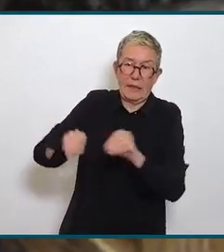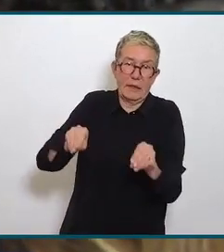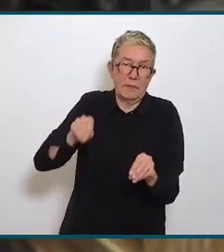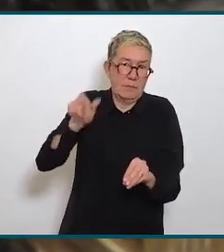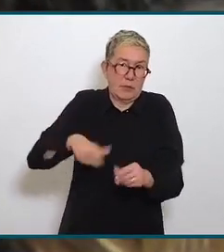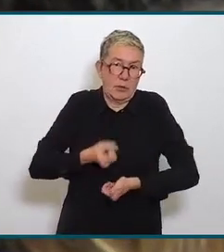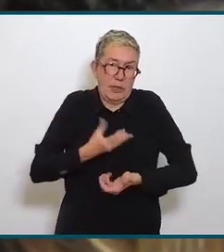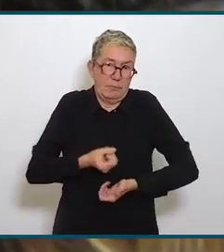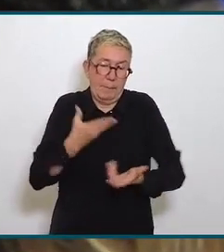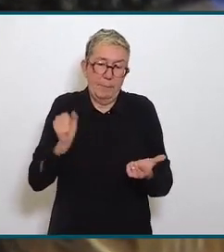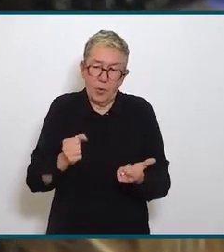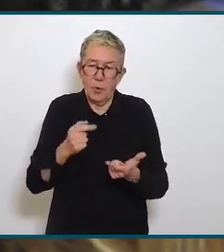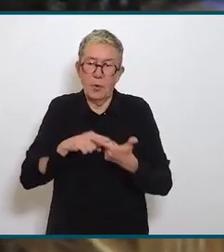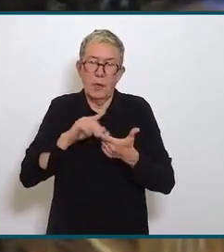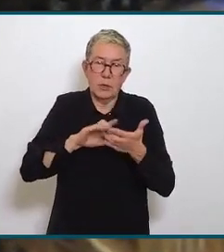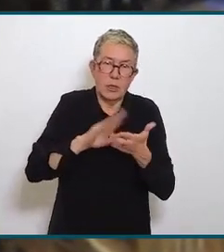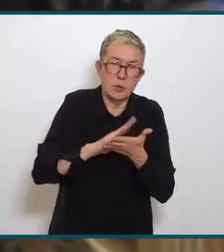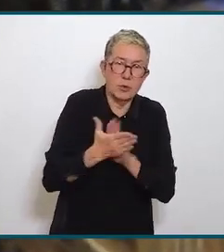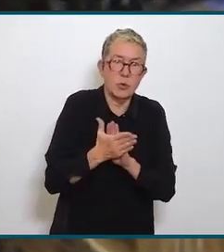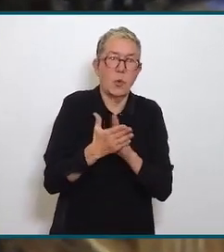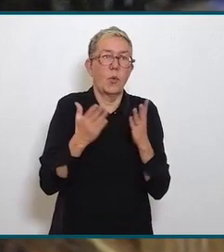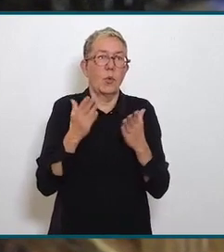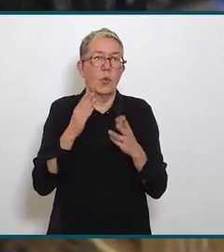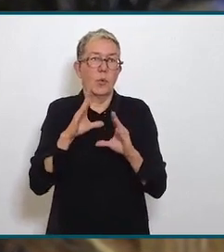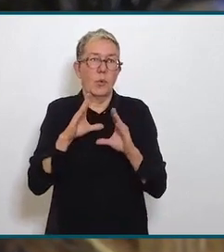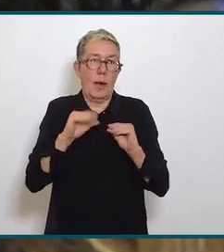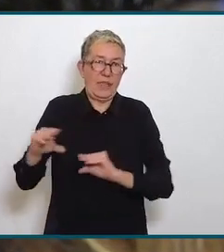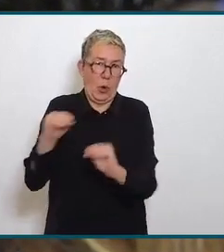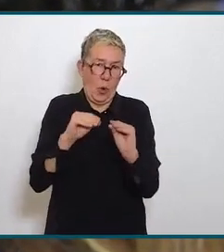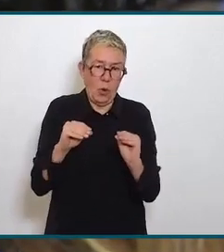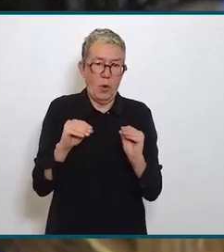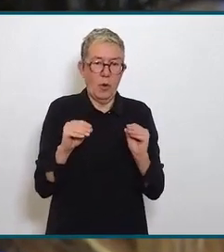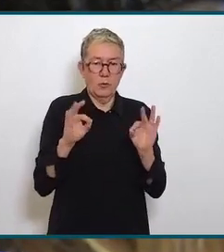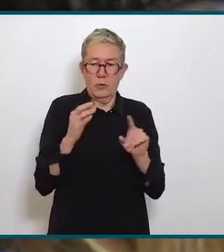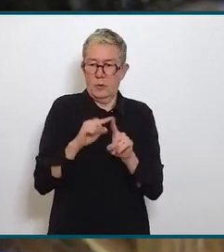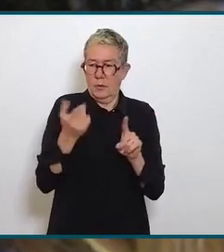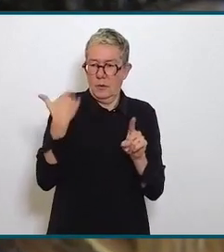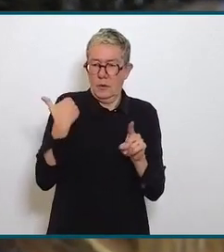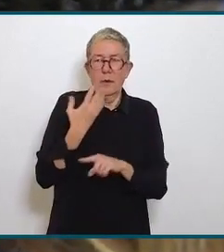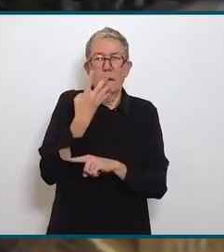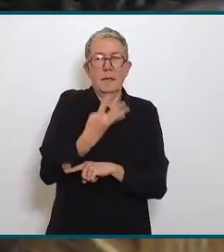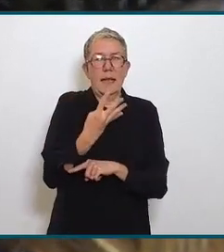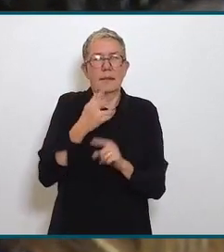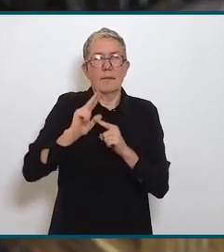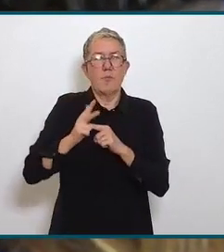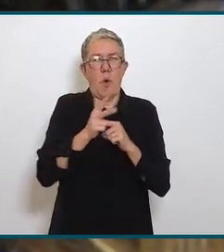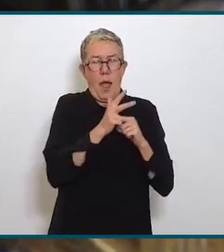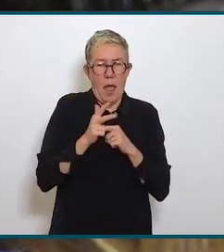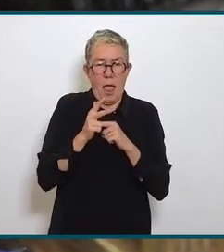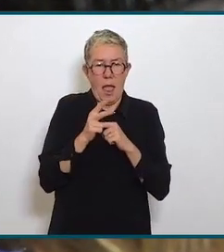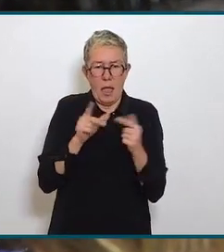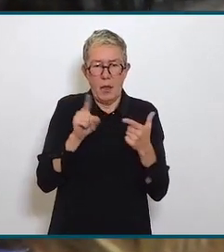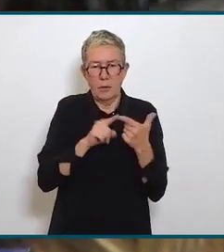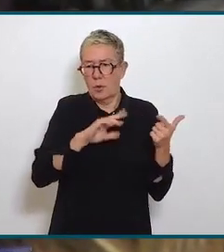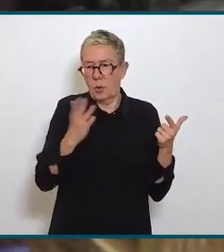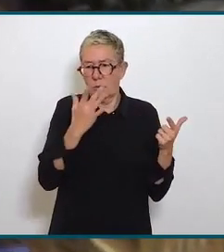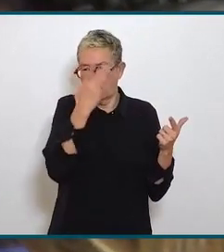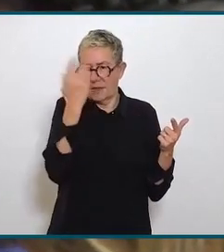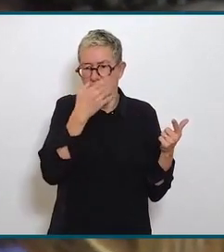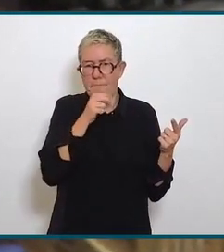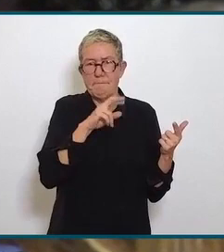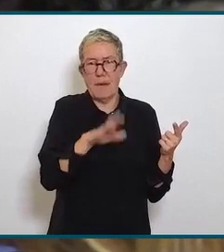s'exprimer, associations, groupes d'habitants, ce qui a notamment été le cas aux 4 Moulins avec Marie-Pierre Crève ou bien encore à Saint-Marc avec Gaël